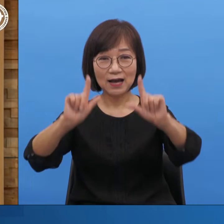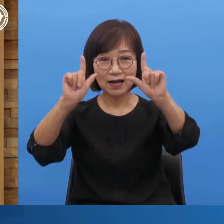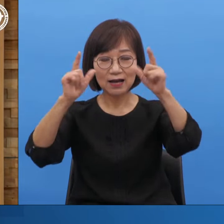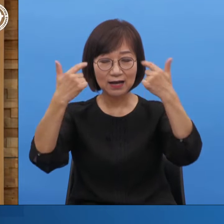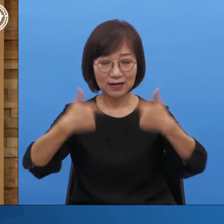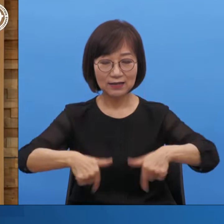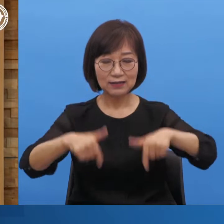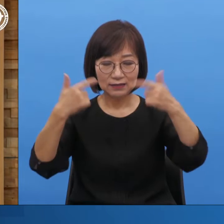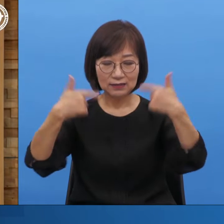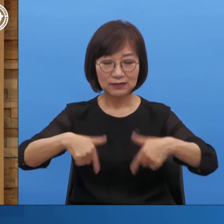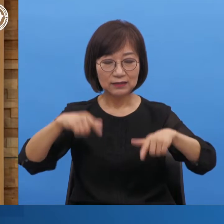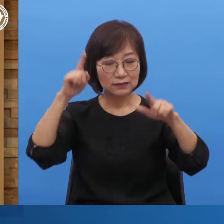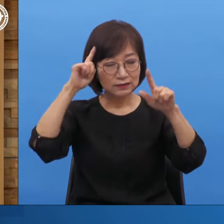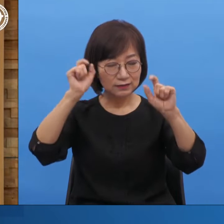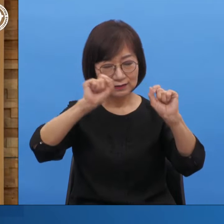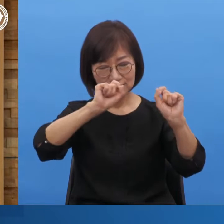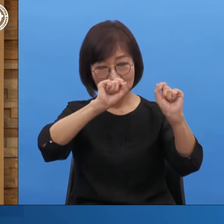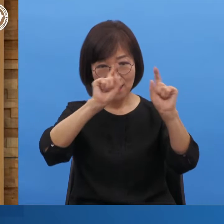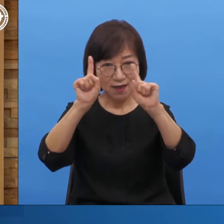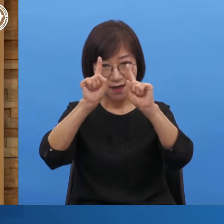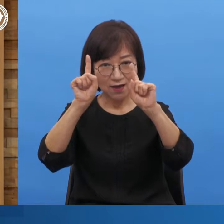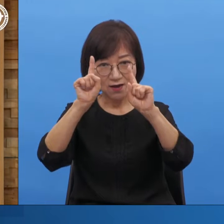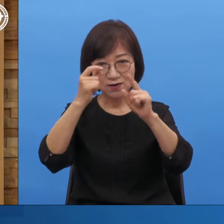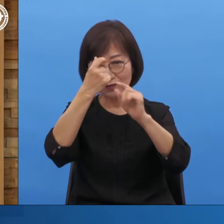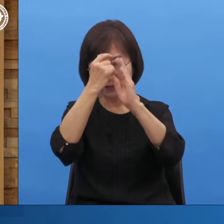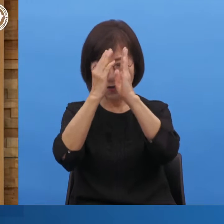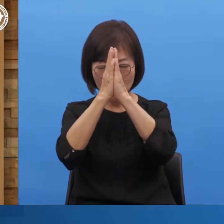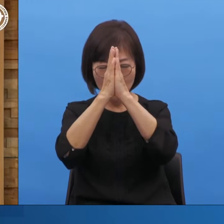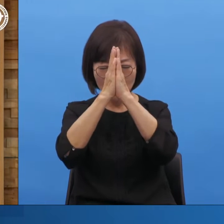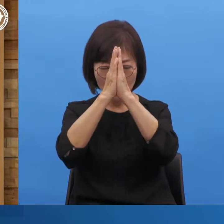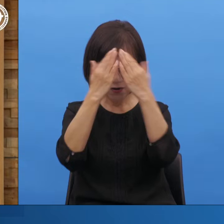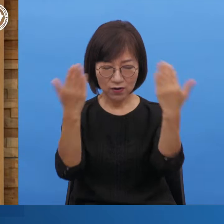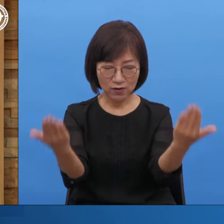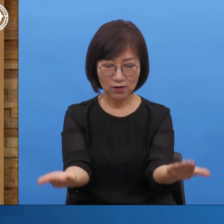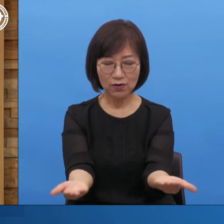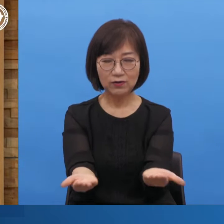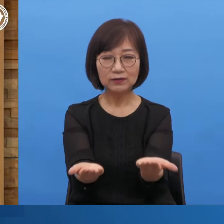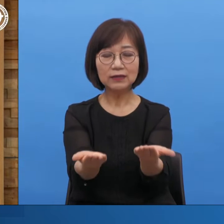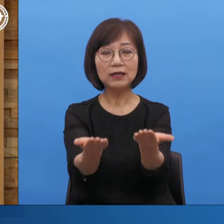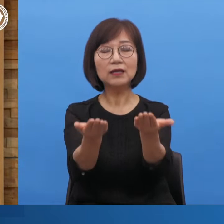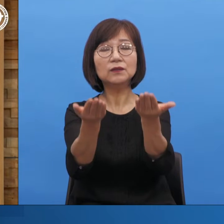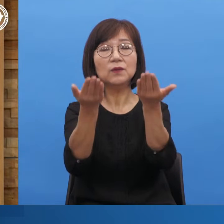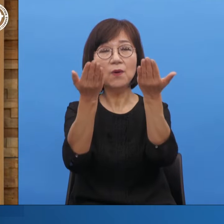씻은 날늘 깨어서